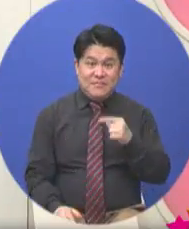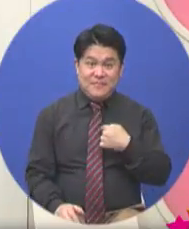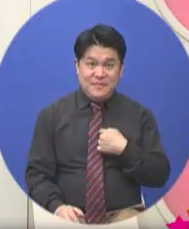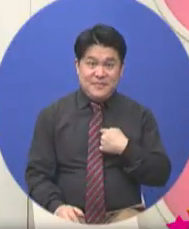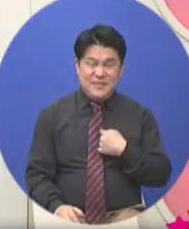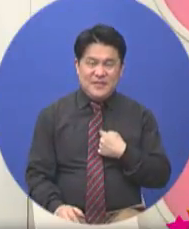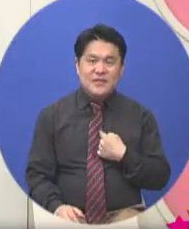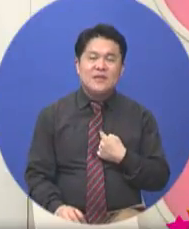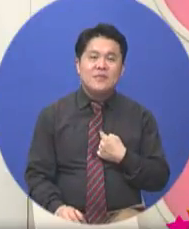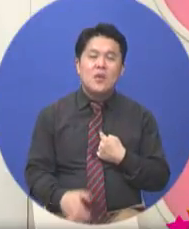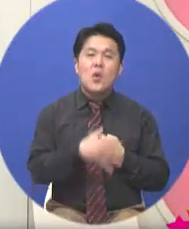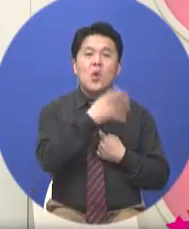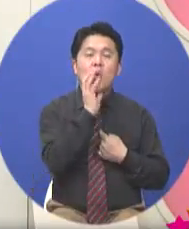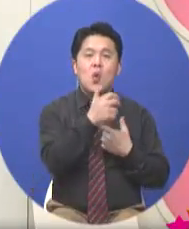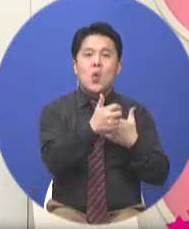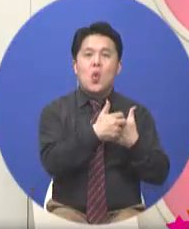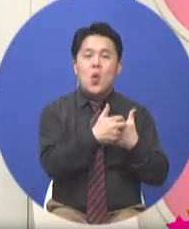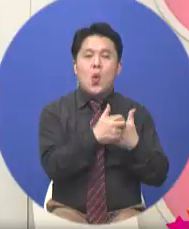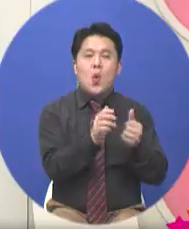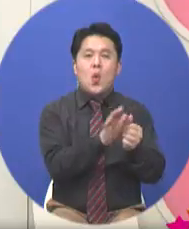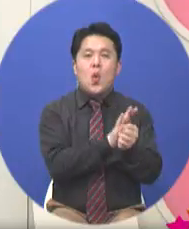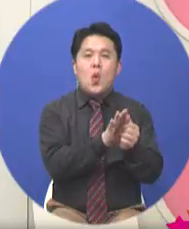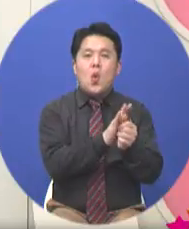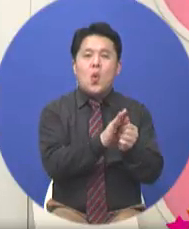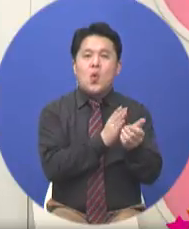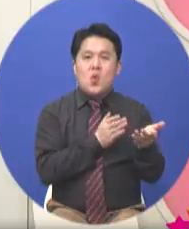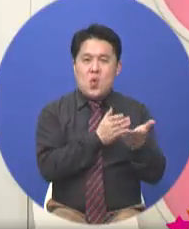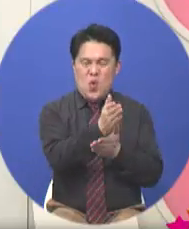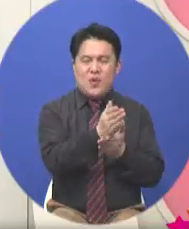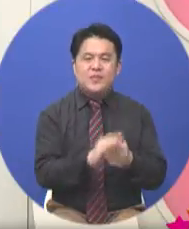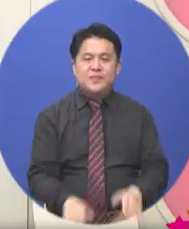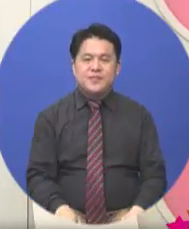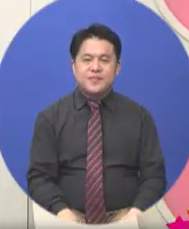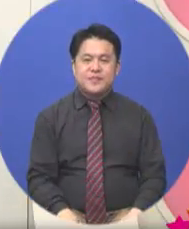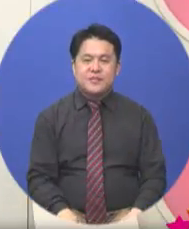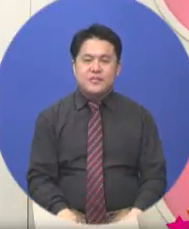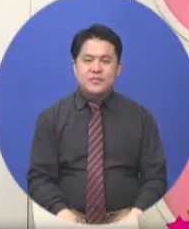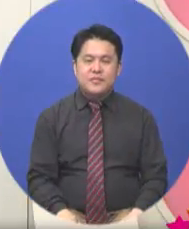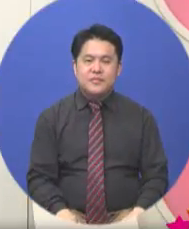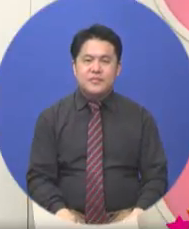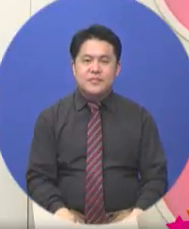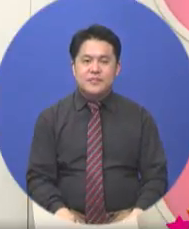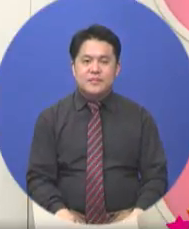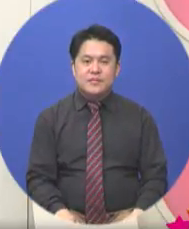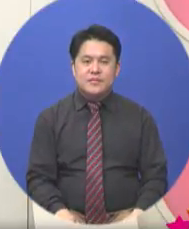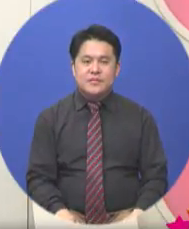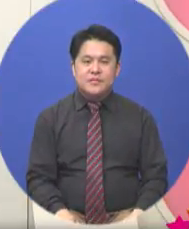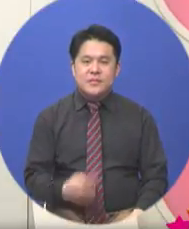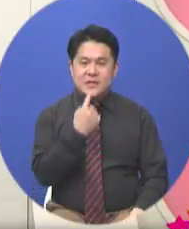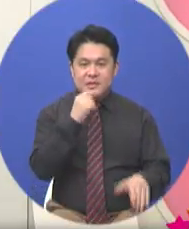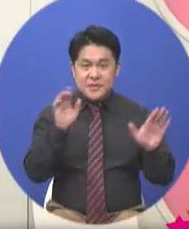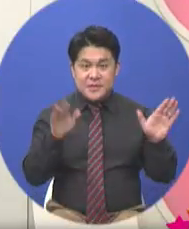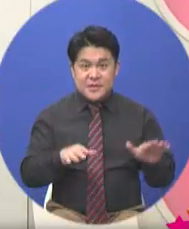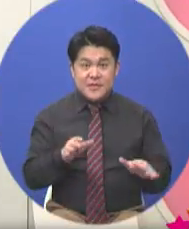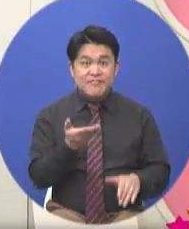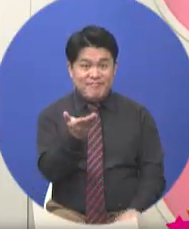직업은 요양보호사고요. 어허, 아, 또 우리 착한 일 하시네. 직업은 요양보호사 아니라 천사보.